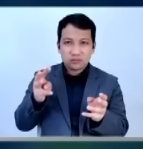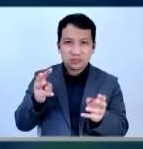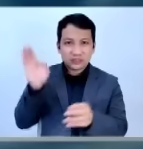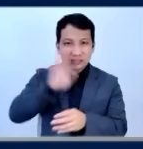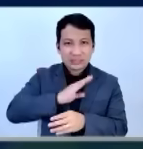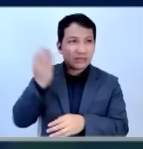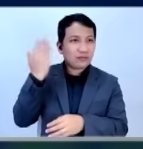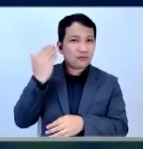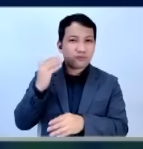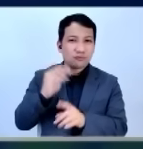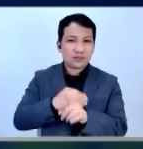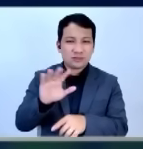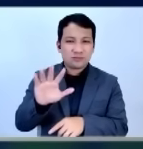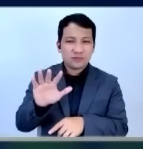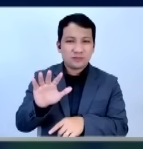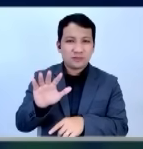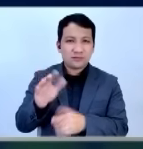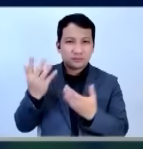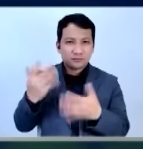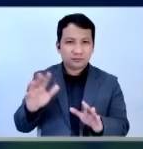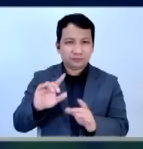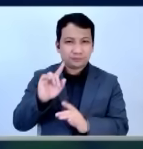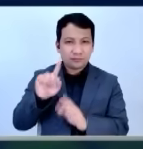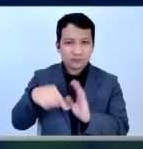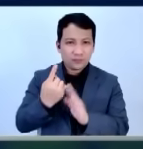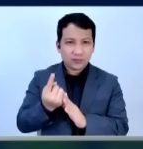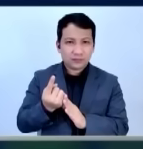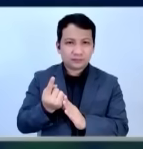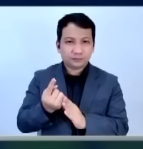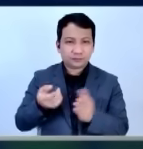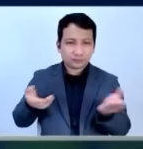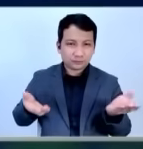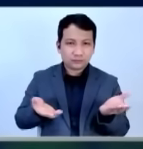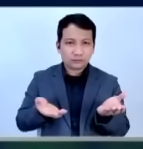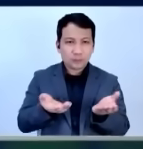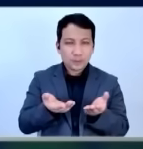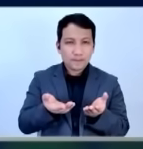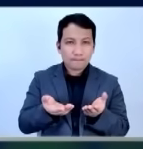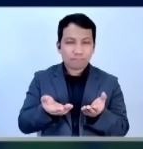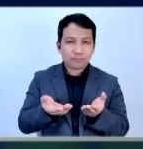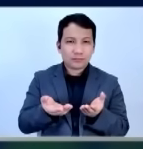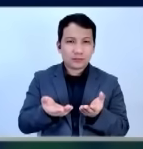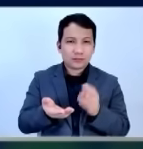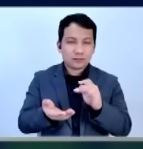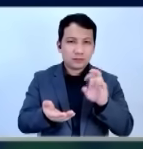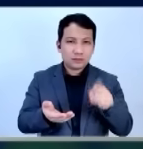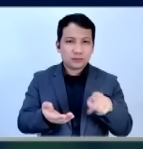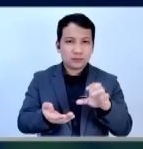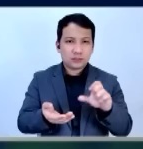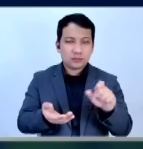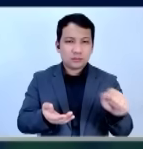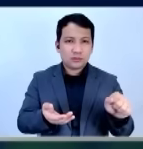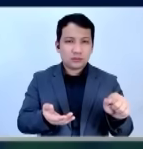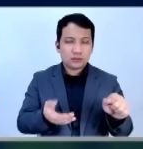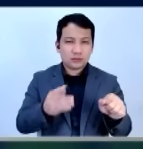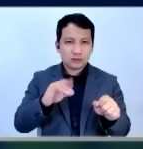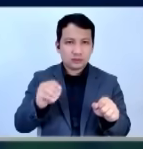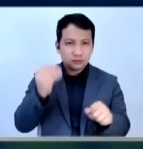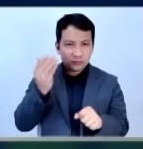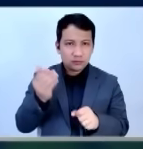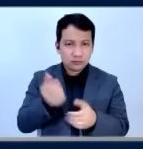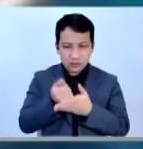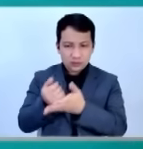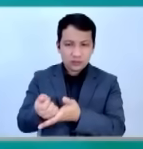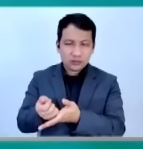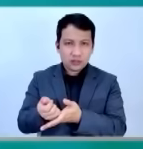5. Makalipas ang isang oras, nakalapit ang isa pa nating barko na BRP Cabra sa Onaiza May 4 para tulungan ng mga sakay